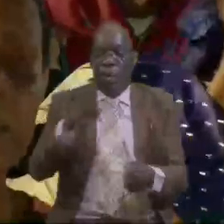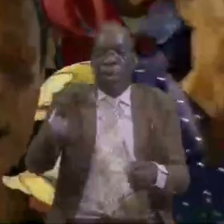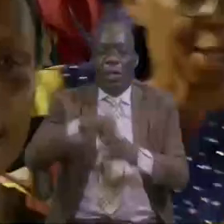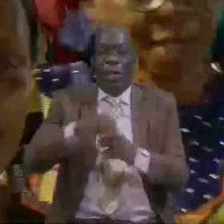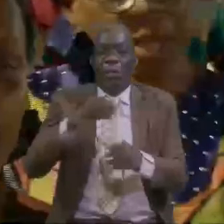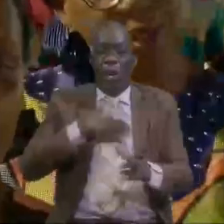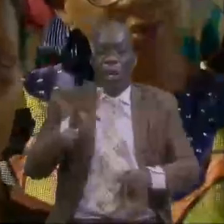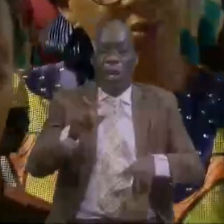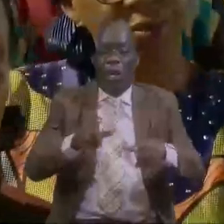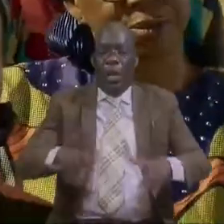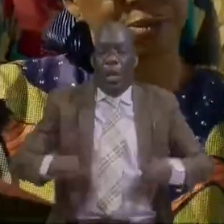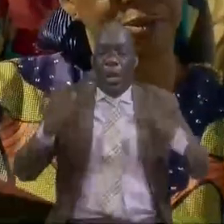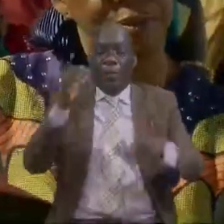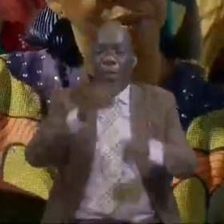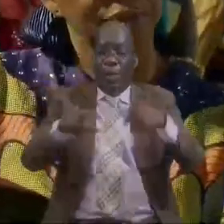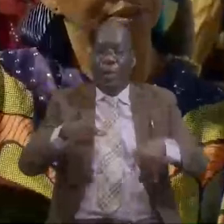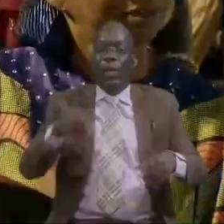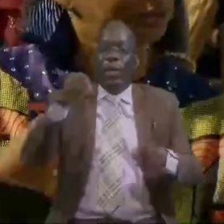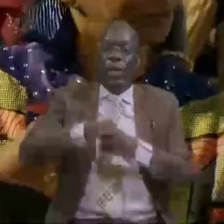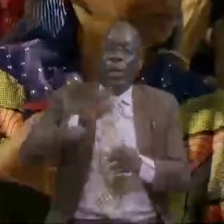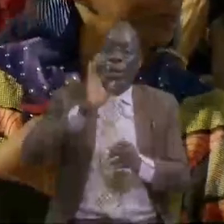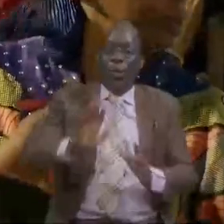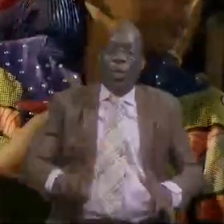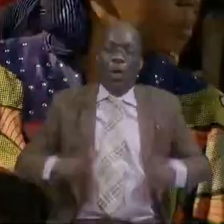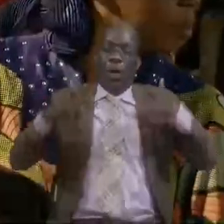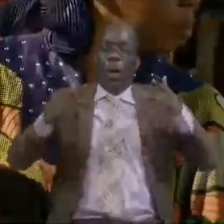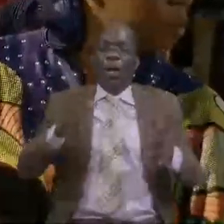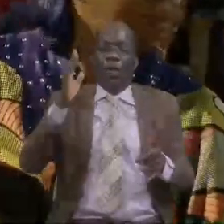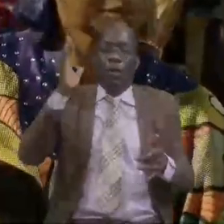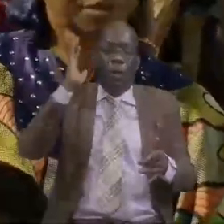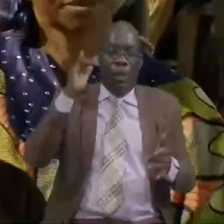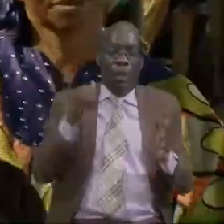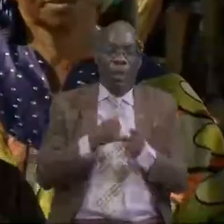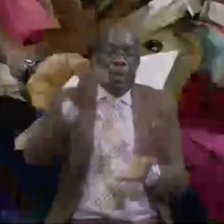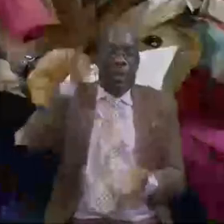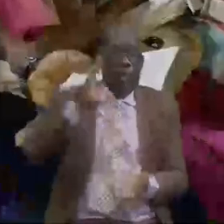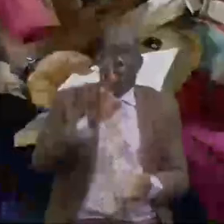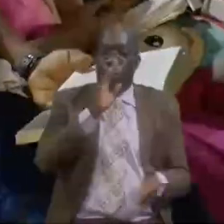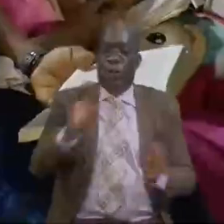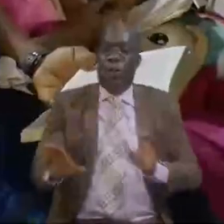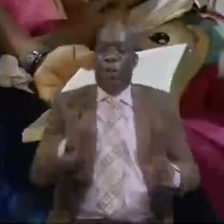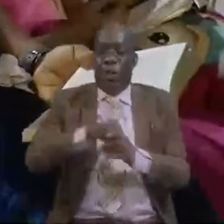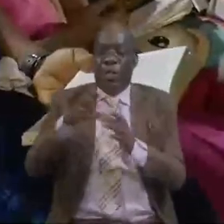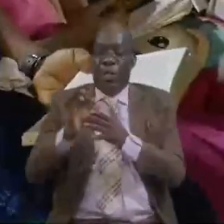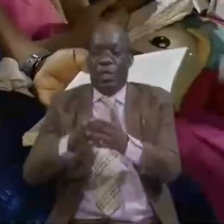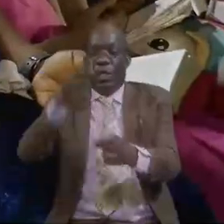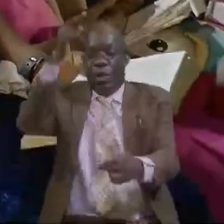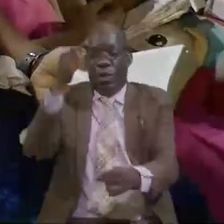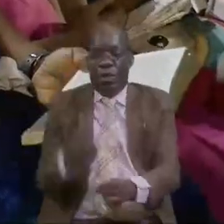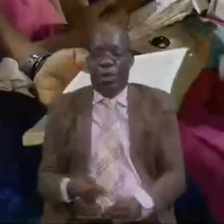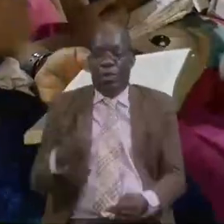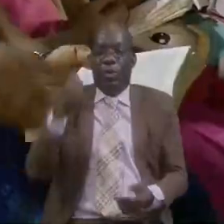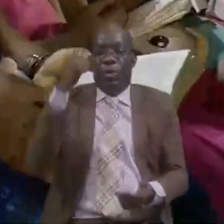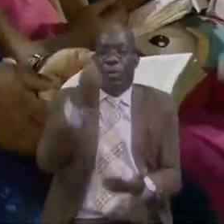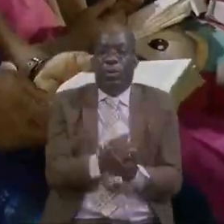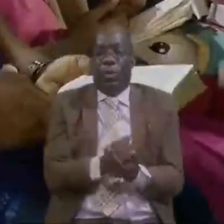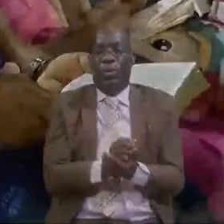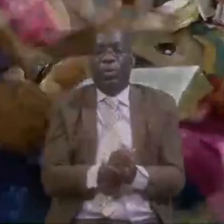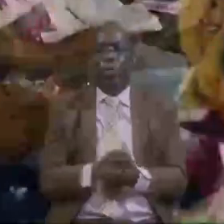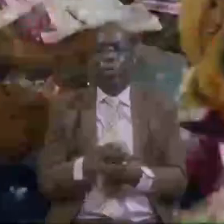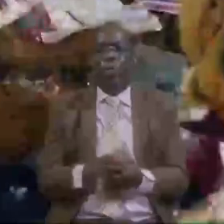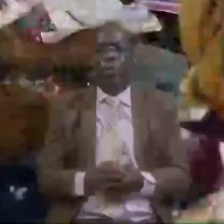vie, dans ta vie, ce sera fait au nom de Jésus.